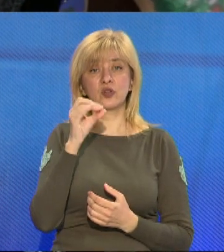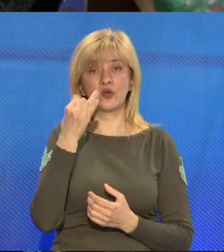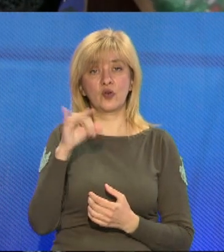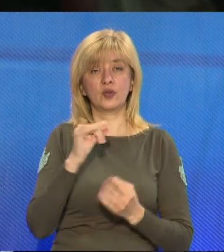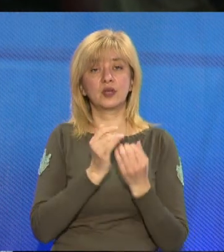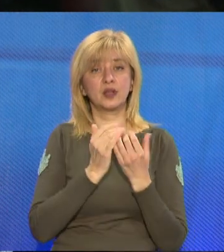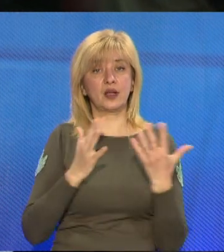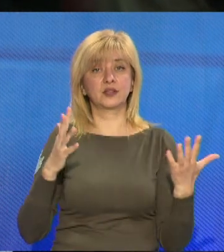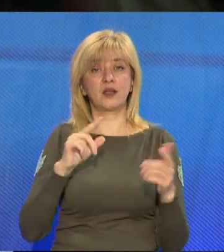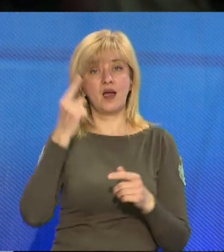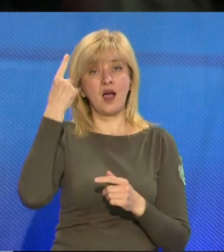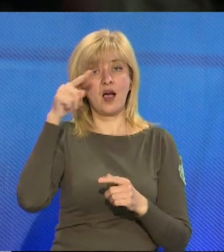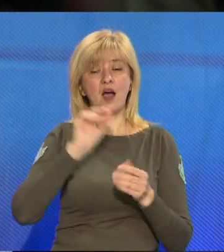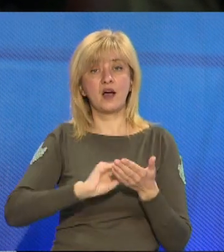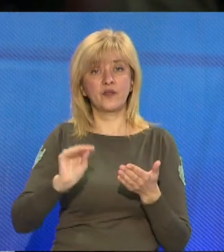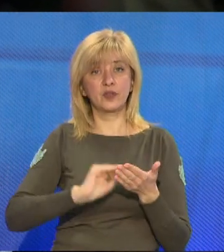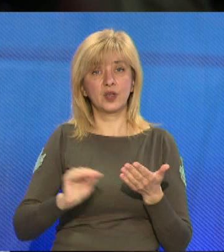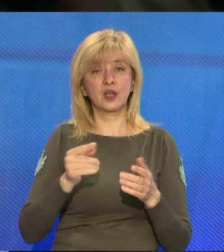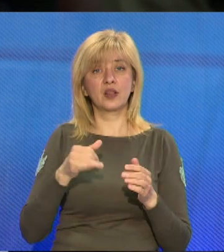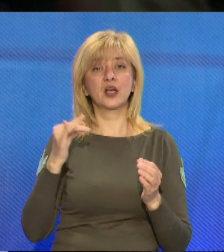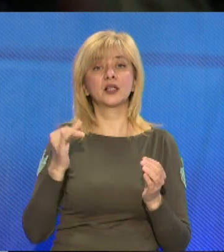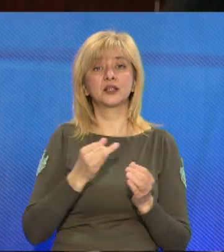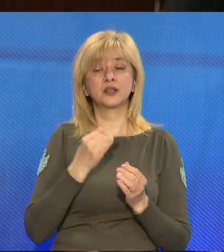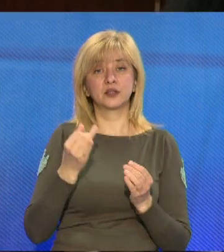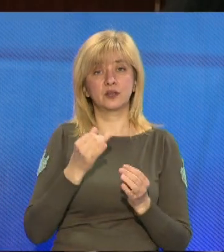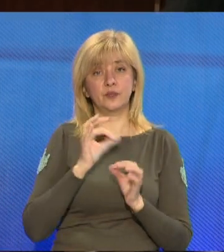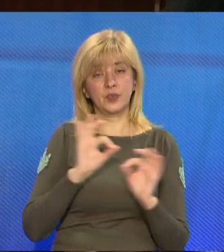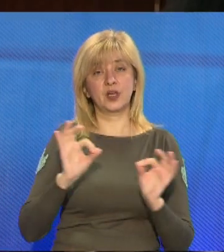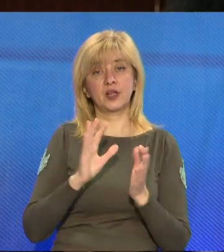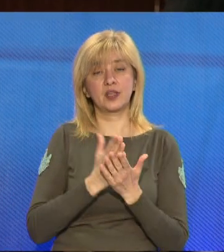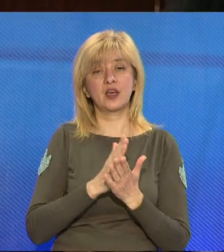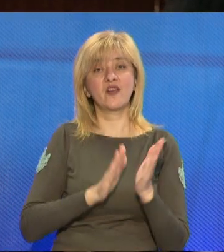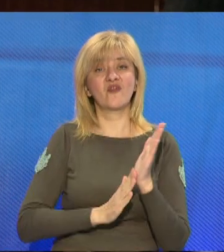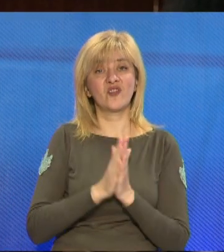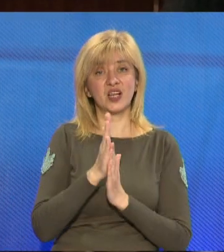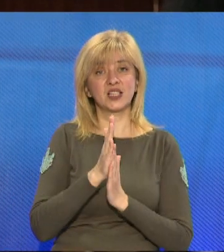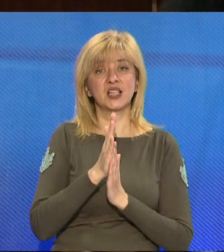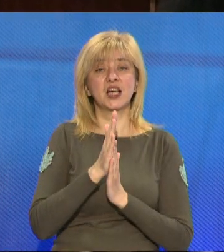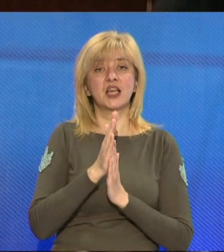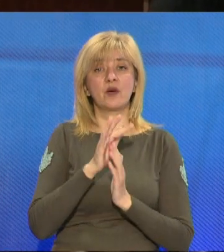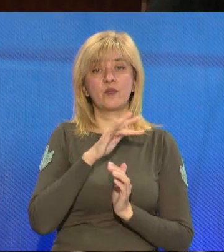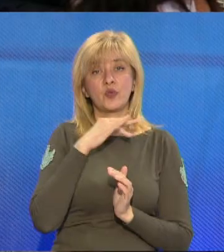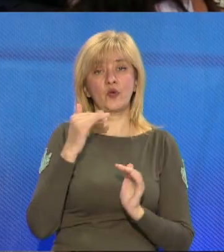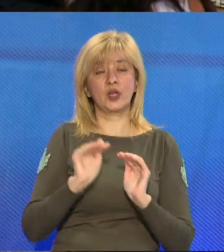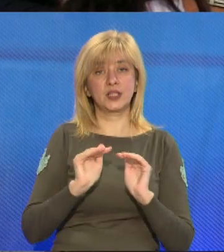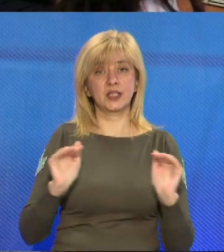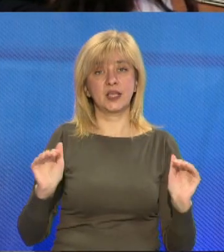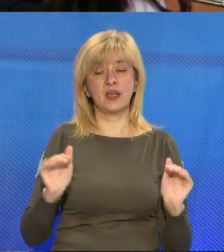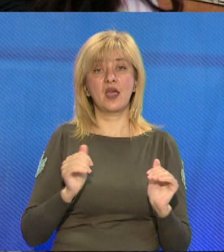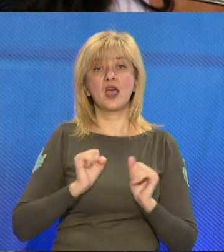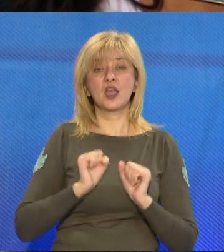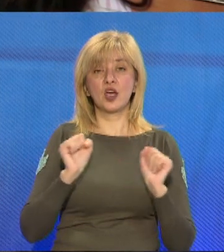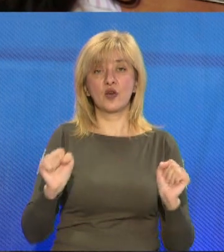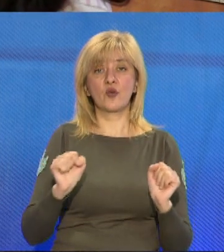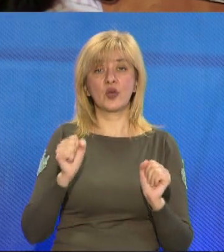Носов и Корней Чуковский. На цудовных книгах этих авторов выросло не одно поколение детей. Герои классичных творов, приклад поваги до